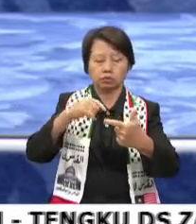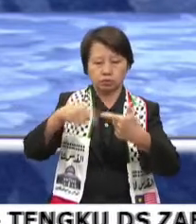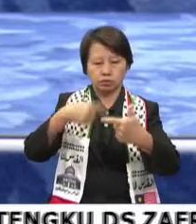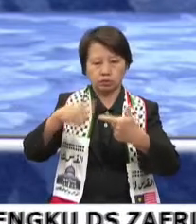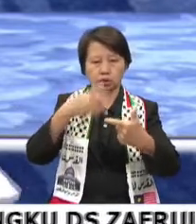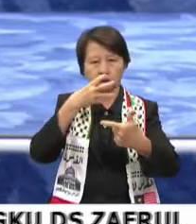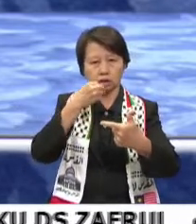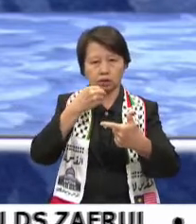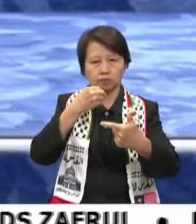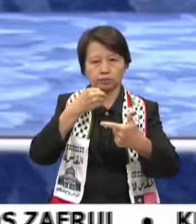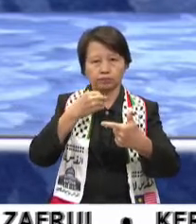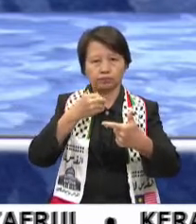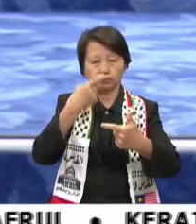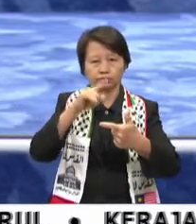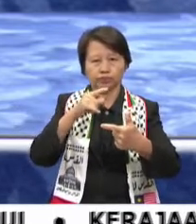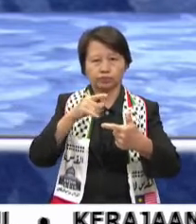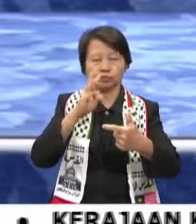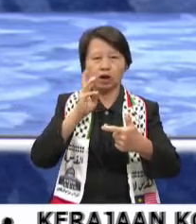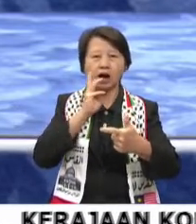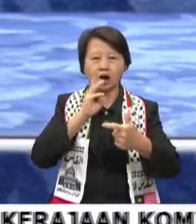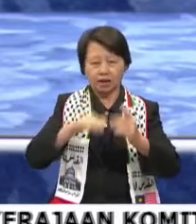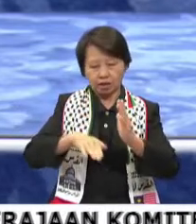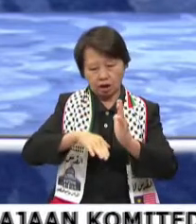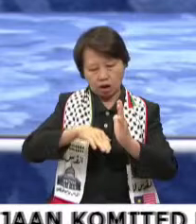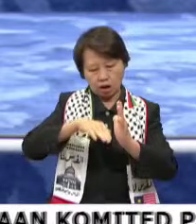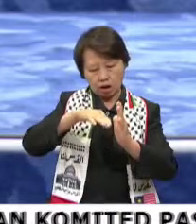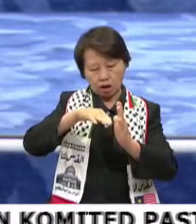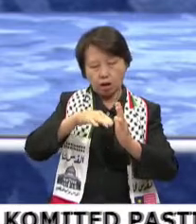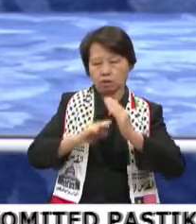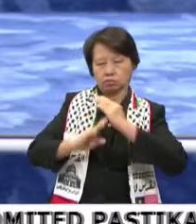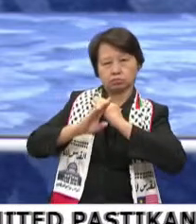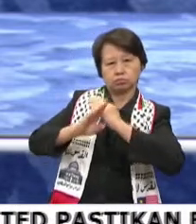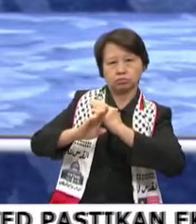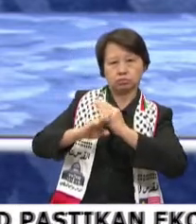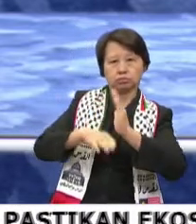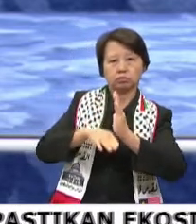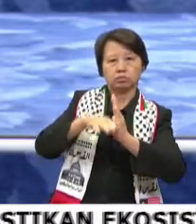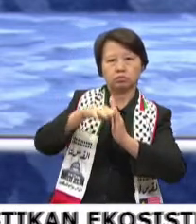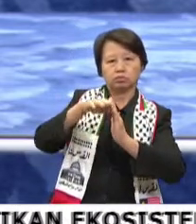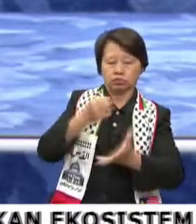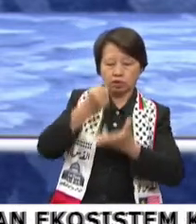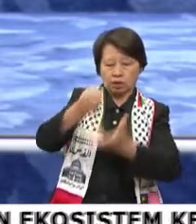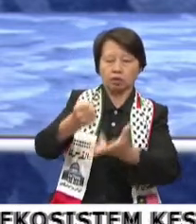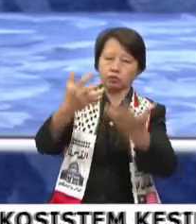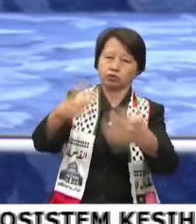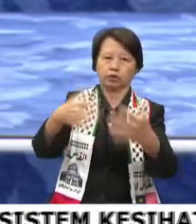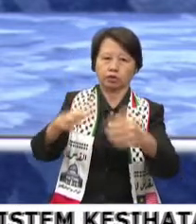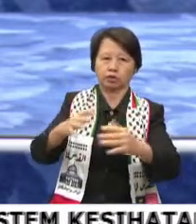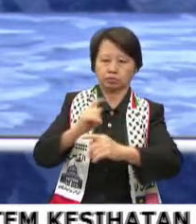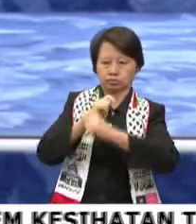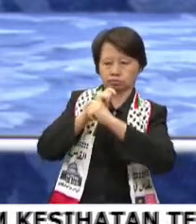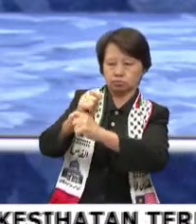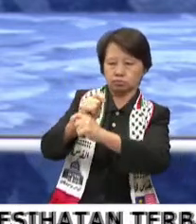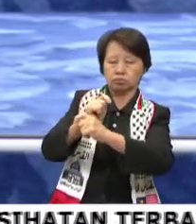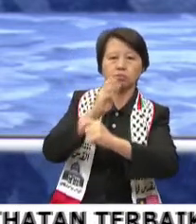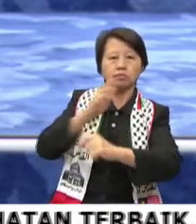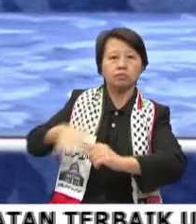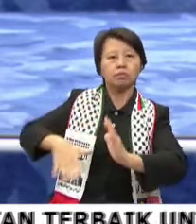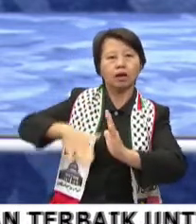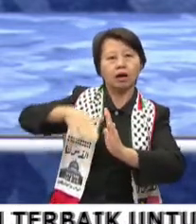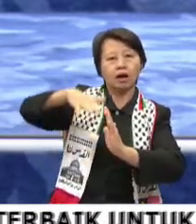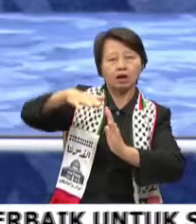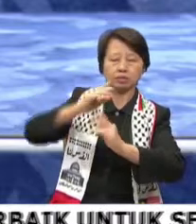tentang tebatan banjir yang telah diperuntukkan dan enam